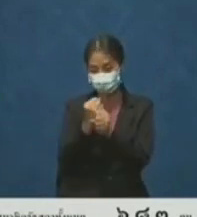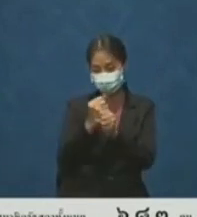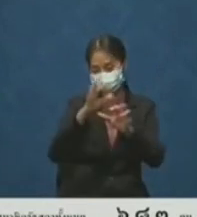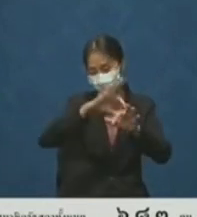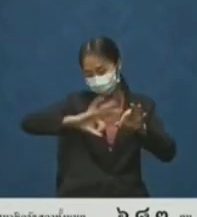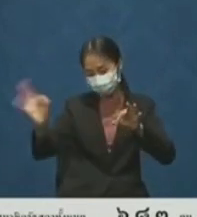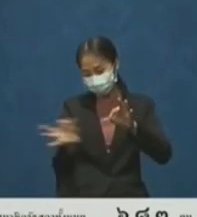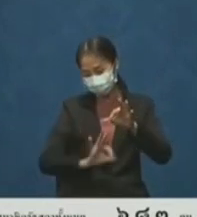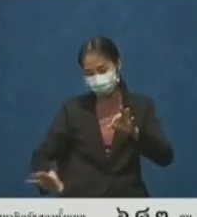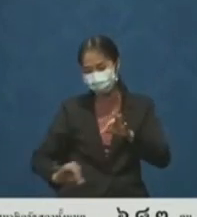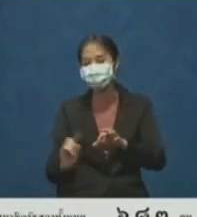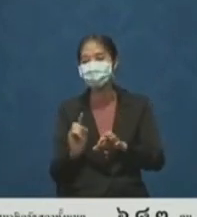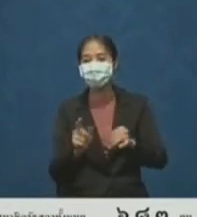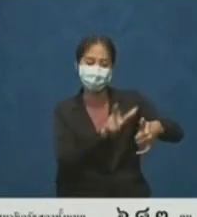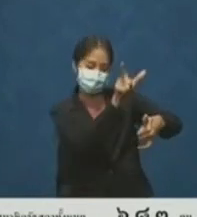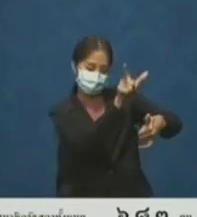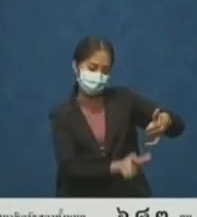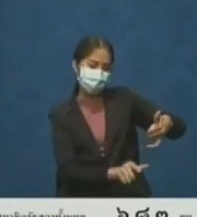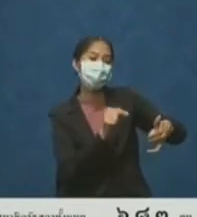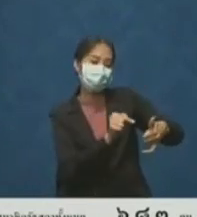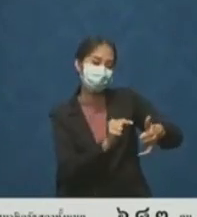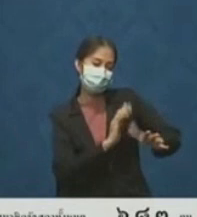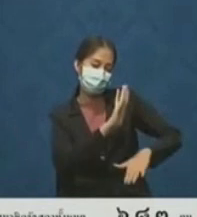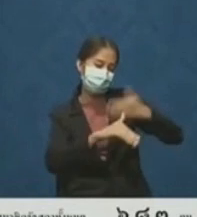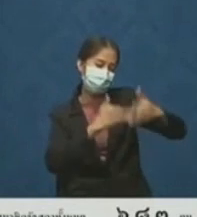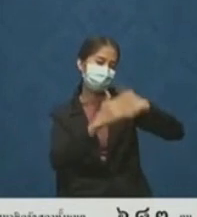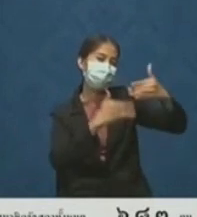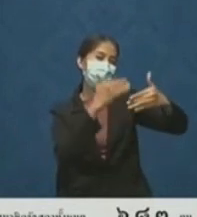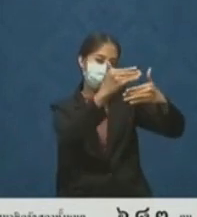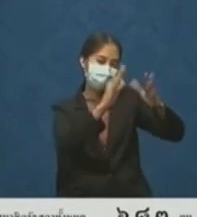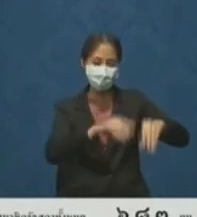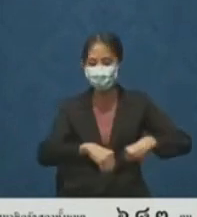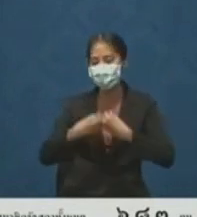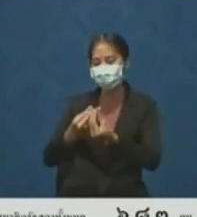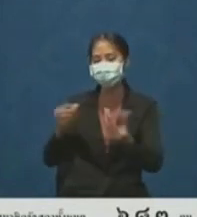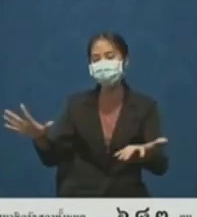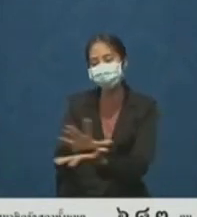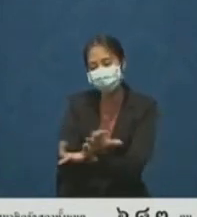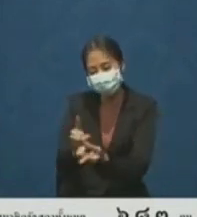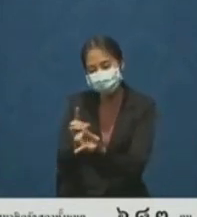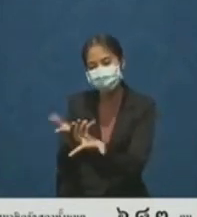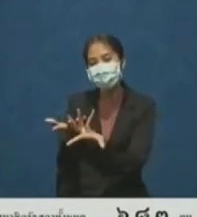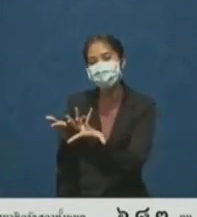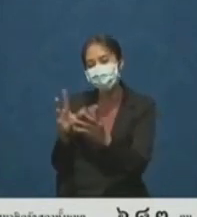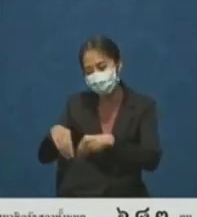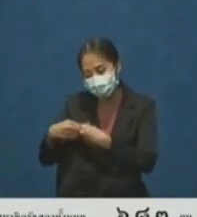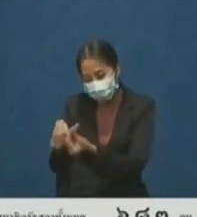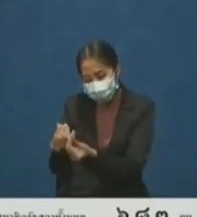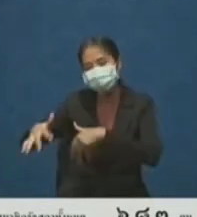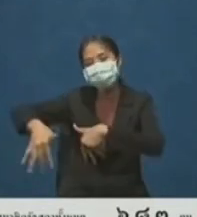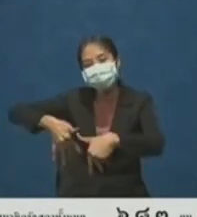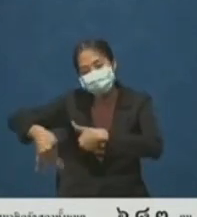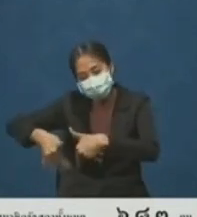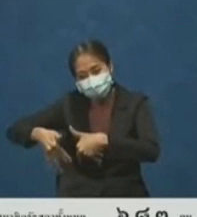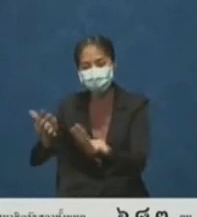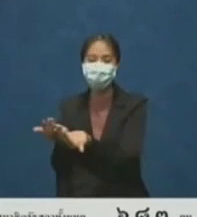ปี66นี่นะครับคือการพัฒนาคนจากตัวบุคคลออกมาเป็นต่อชุมชนต่อครอบครัว